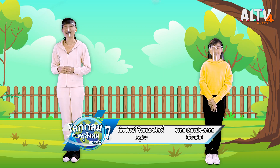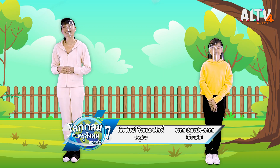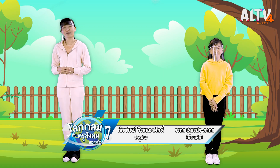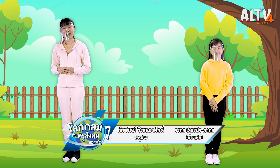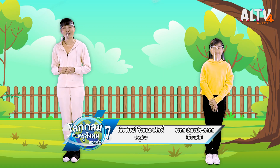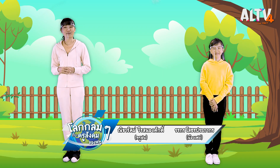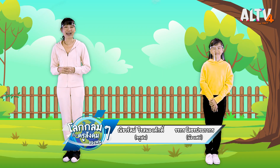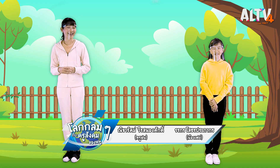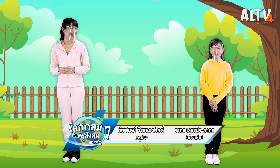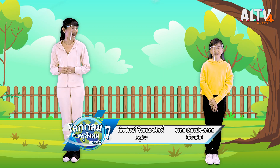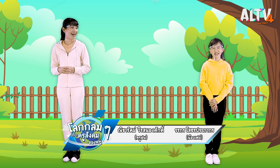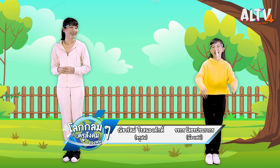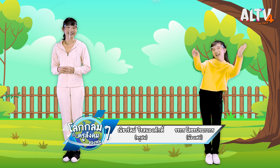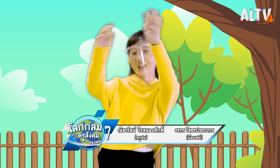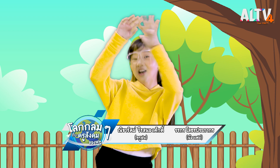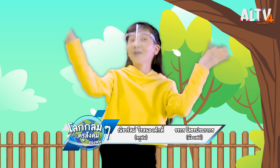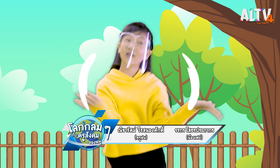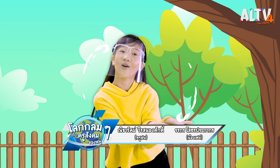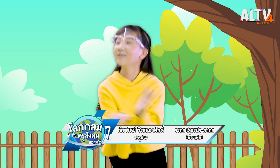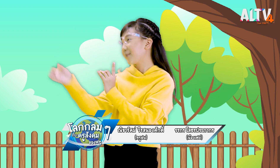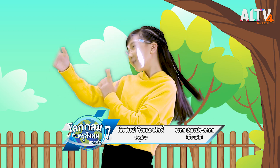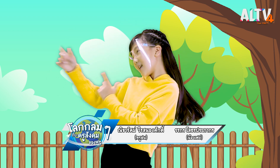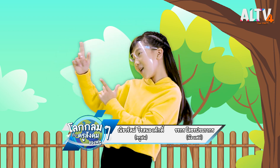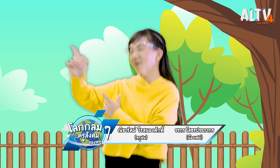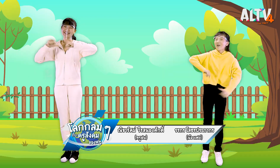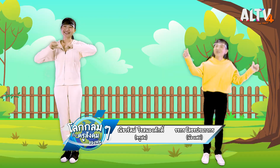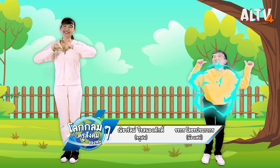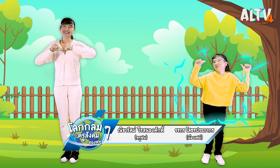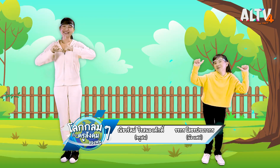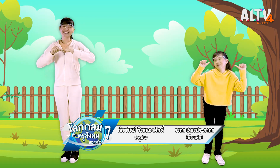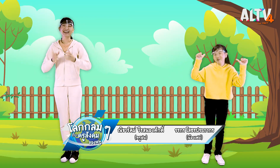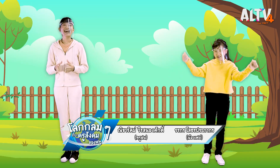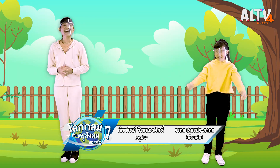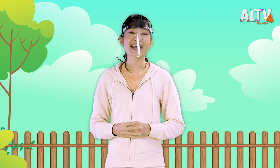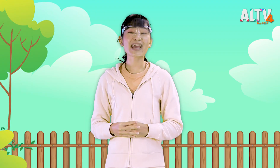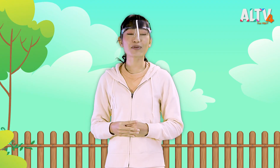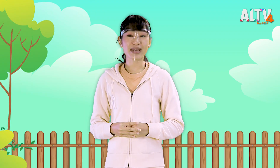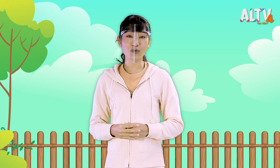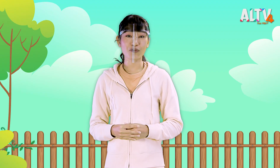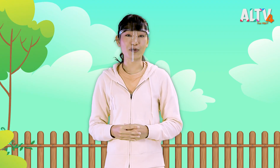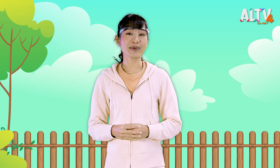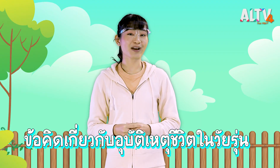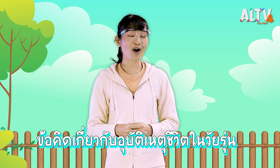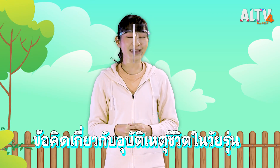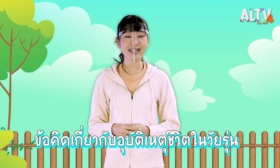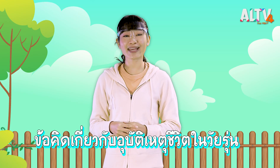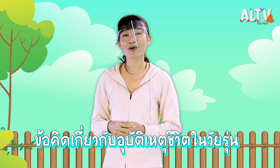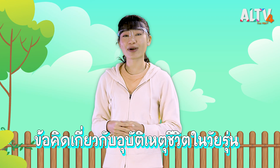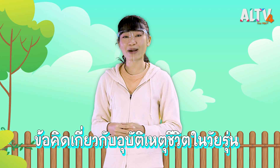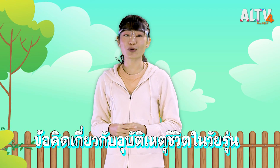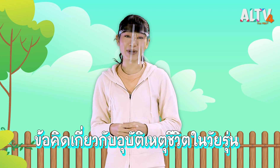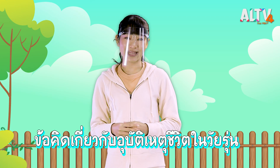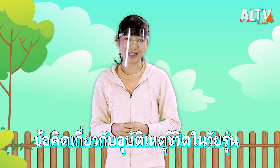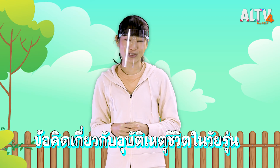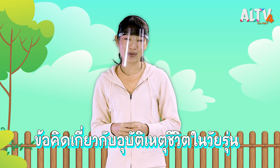คม Active Classroom ในรายการ โลกกลมๆ กับครูสังคมของหนู และในวันนี้ครูฝนมีข้อคิดเกี่ยว